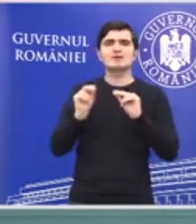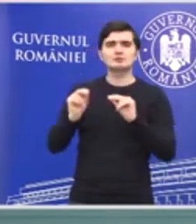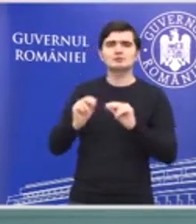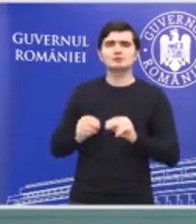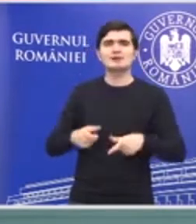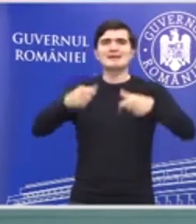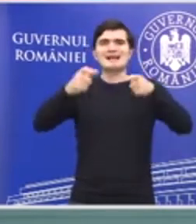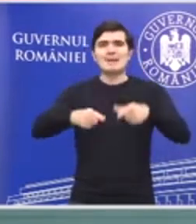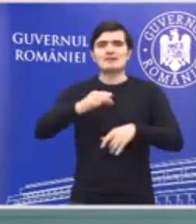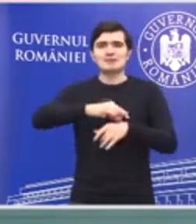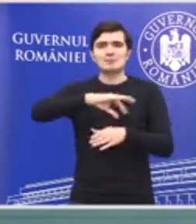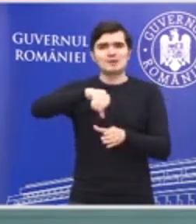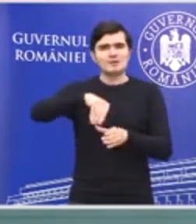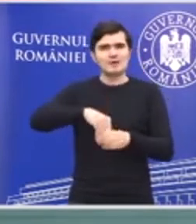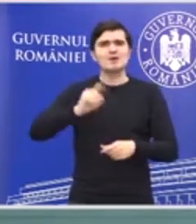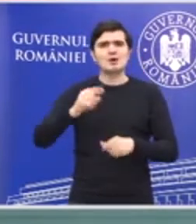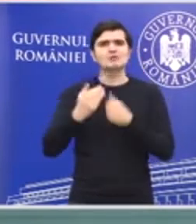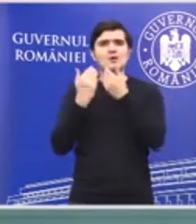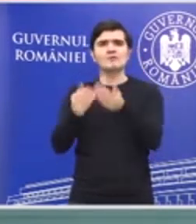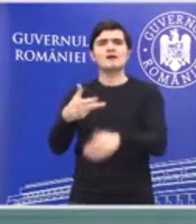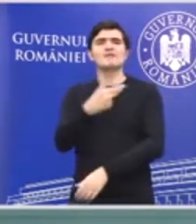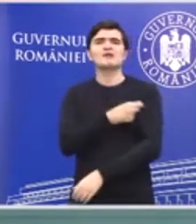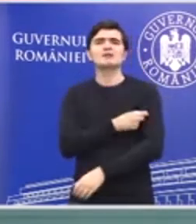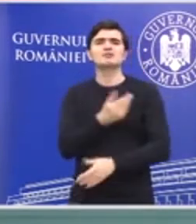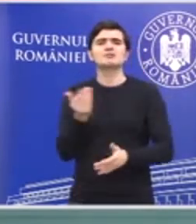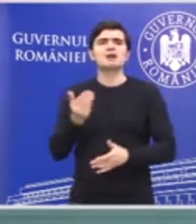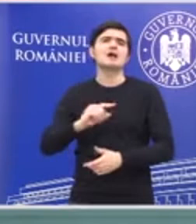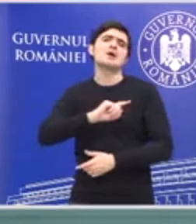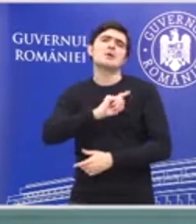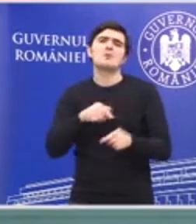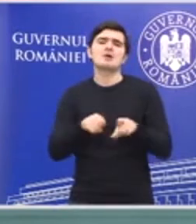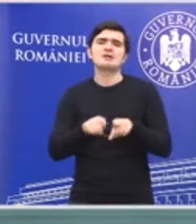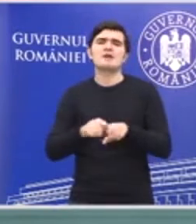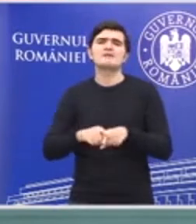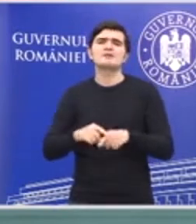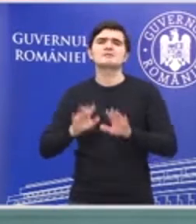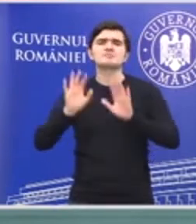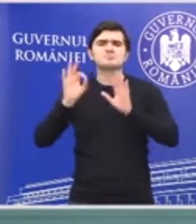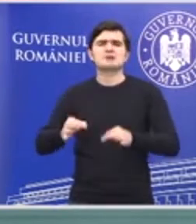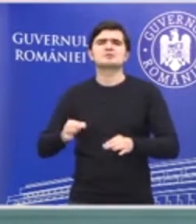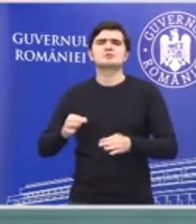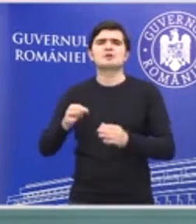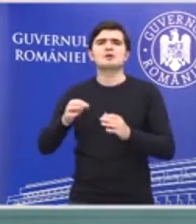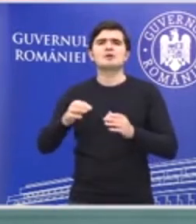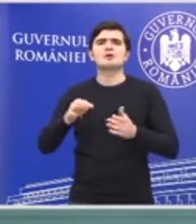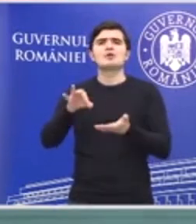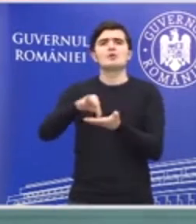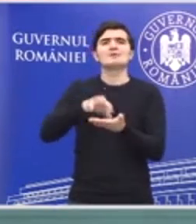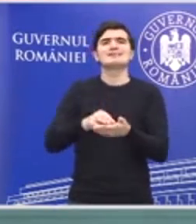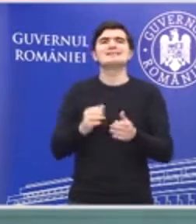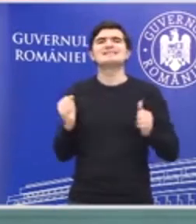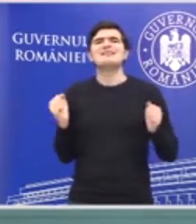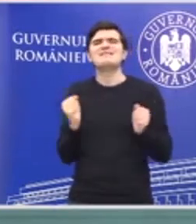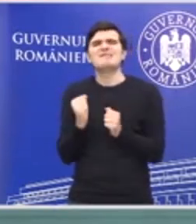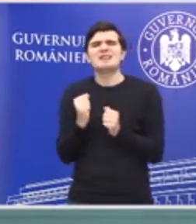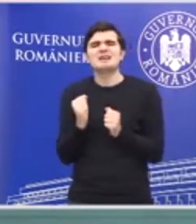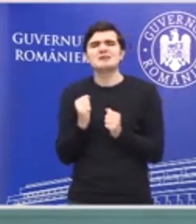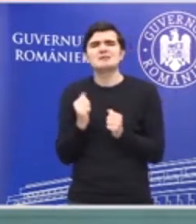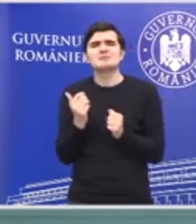medicilor de familie vor fi alocate vaccinuri pentru care se poate asigura condițiile de lanț de frig, vaccinuri care pot să